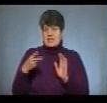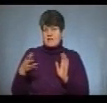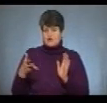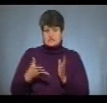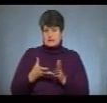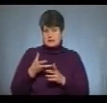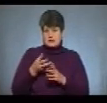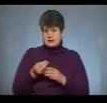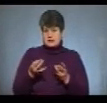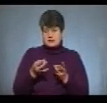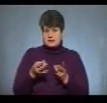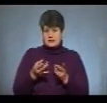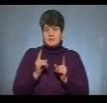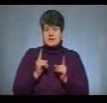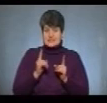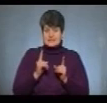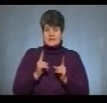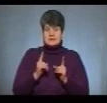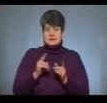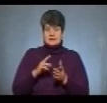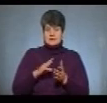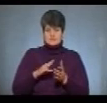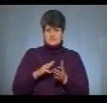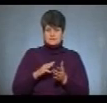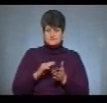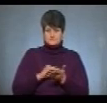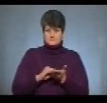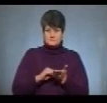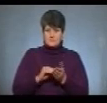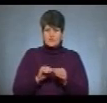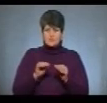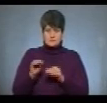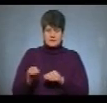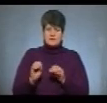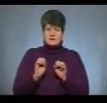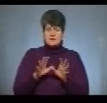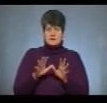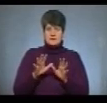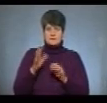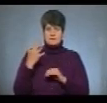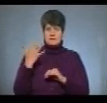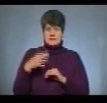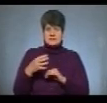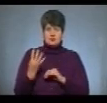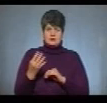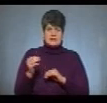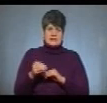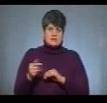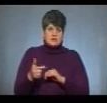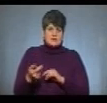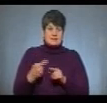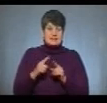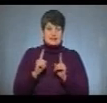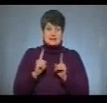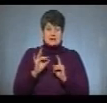розмитнення потрібно віддати тільки за саме розмитнення. У мене от є переписка з брокером 54 тисячі гривень. Це тільки